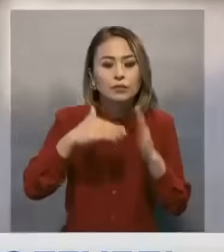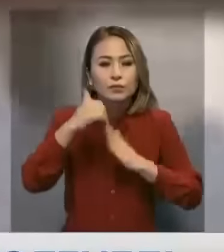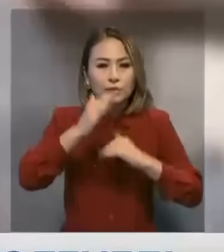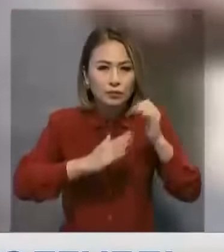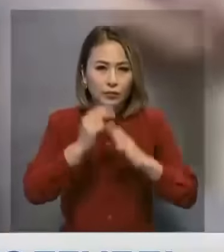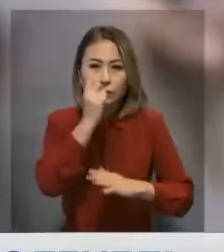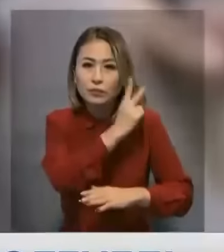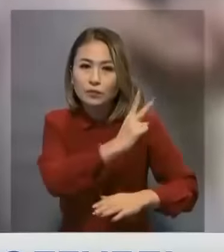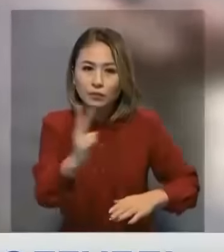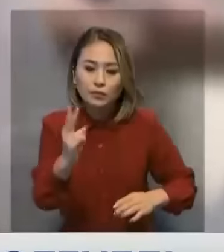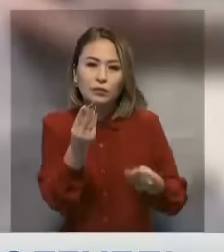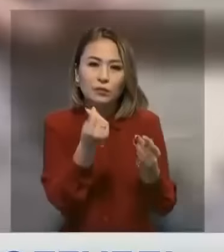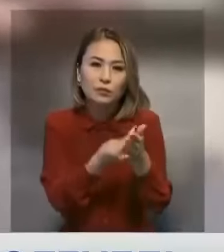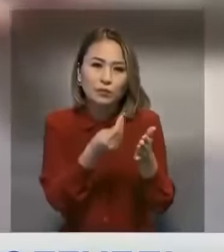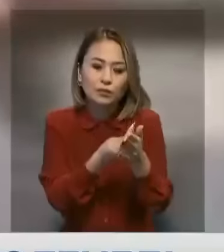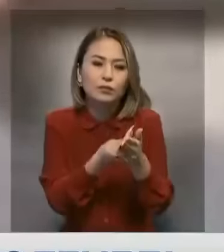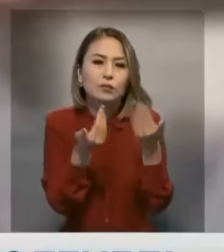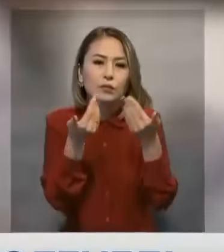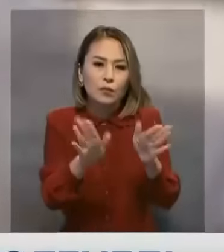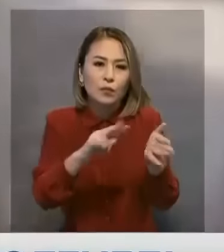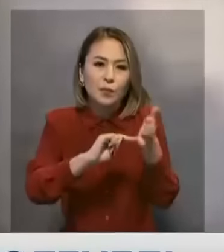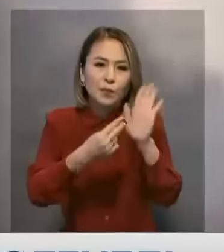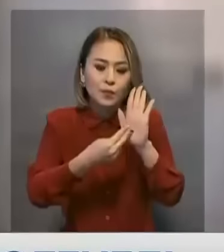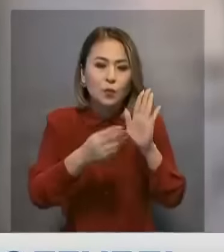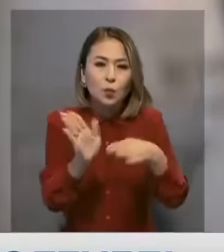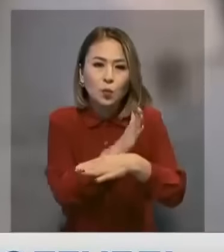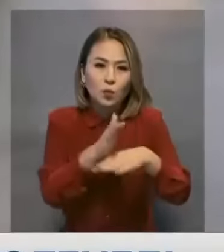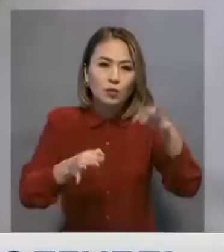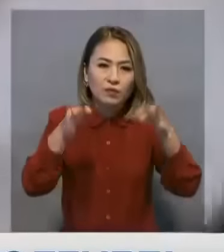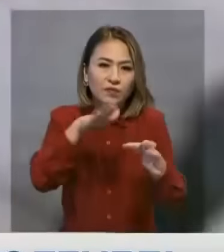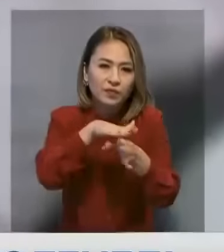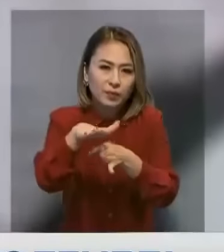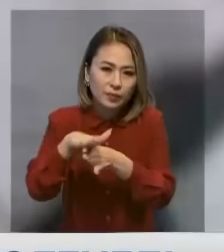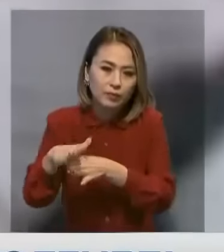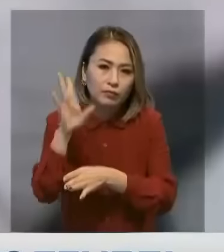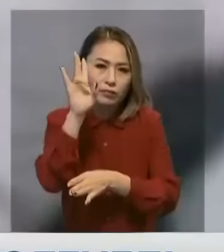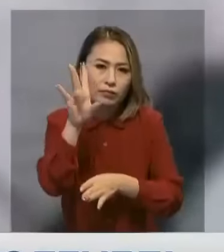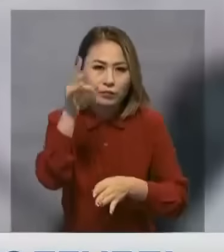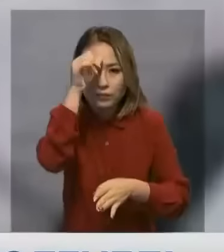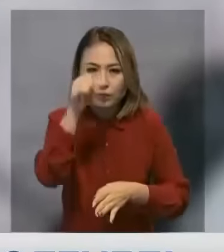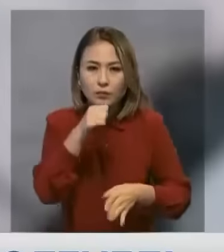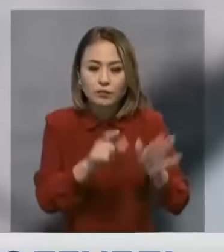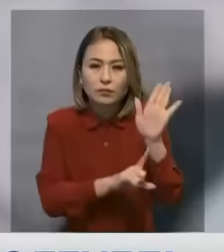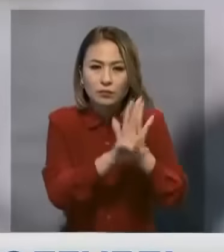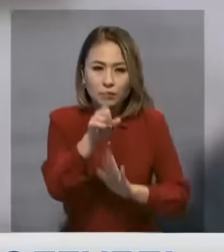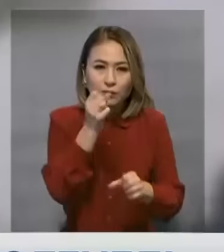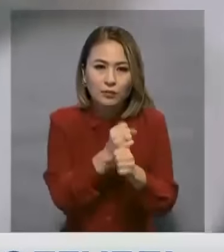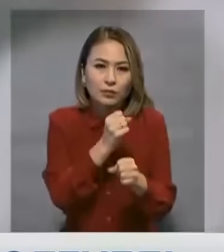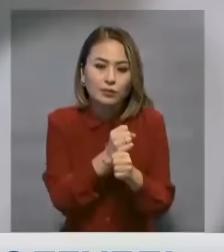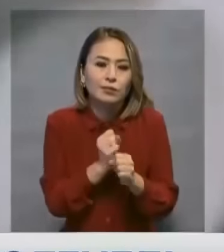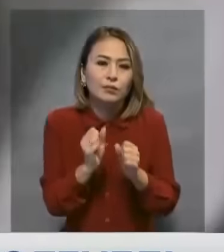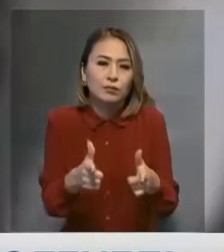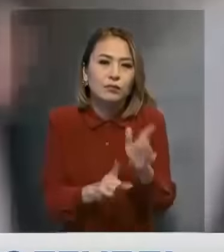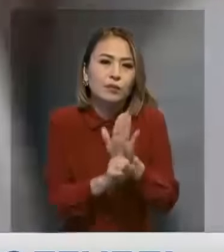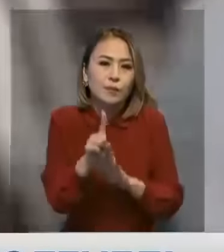Шетелдердің тәжірибесіне сүйене отырып, қаржылық қор ашуды ұсыныпты. Жеке сот орындаушыларының палатасы қараша айынан бастап, соны